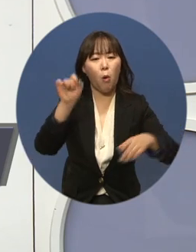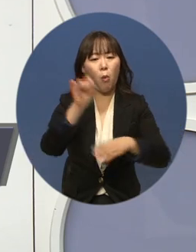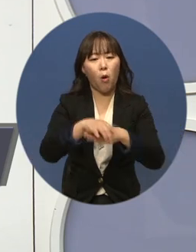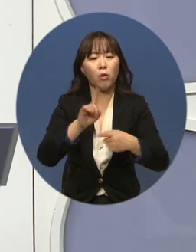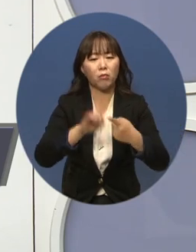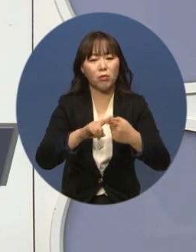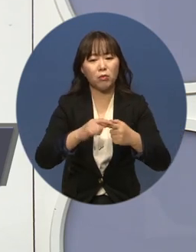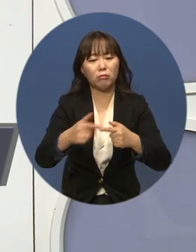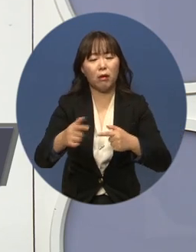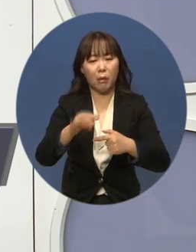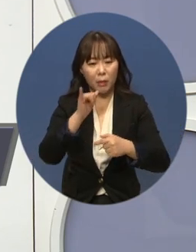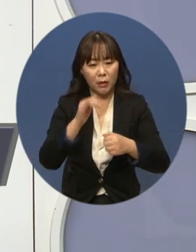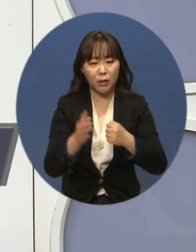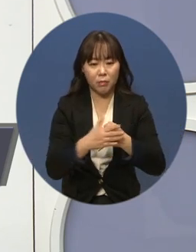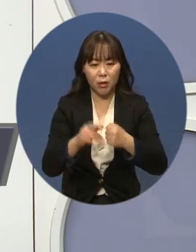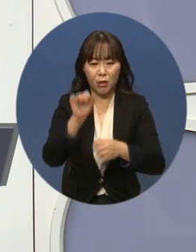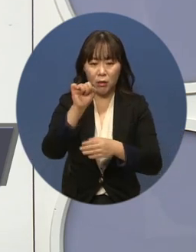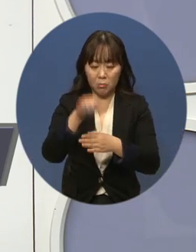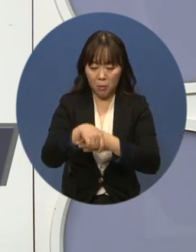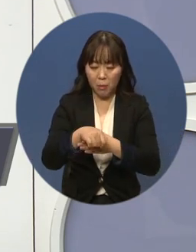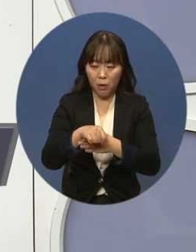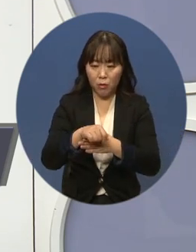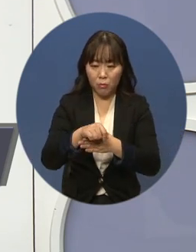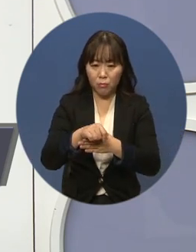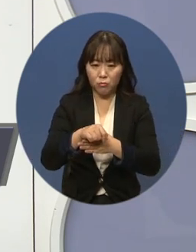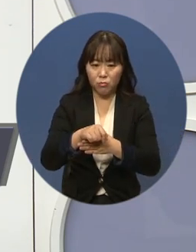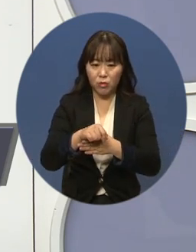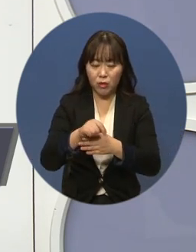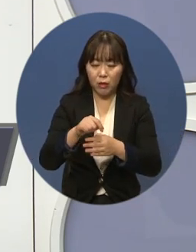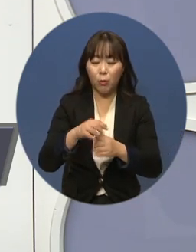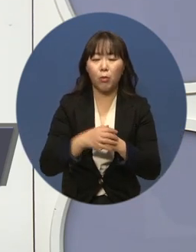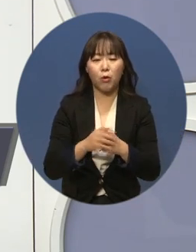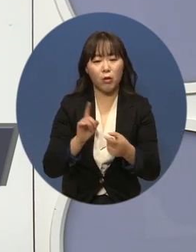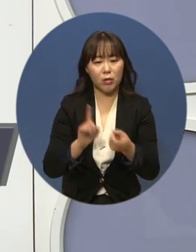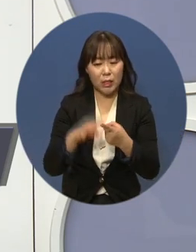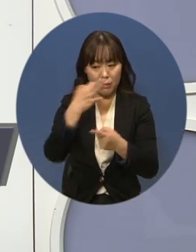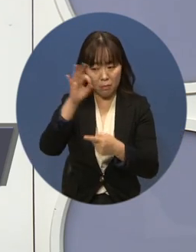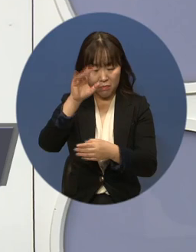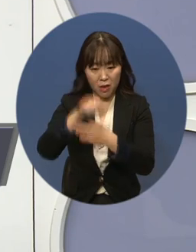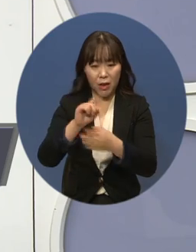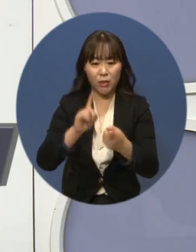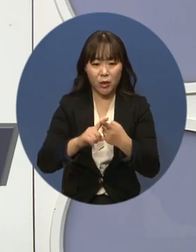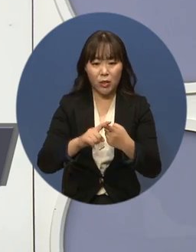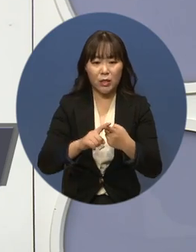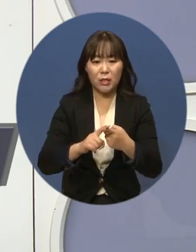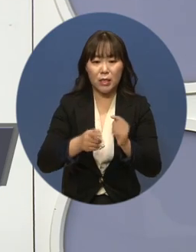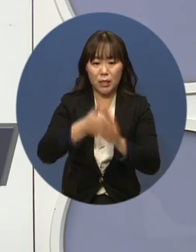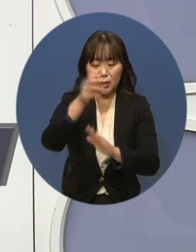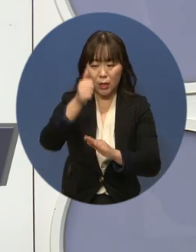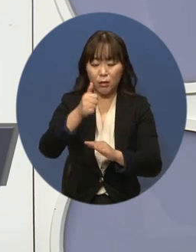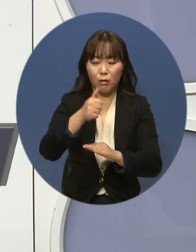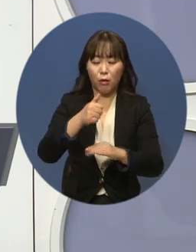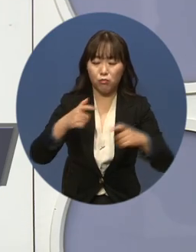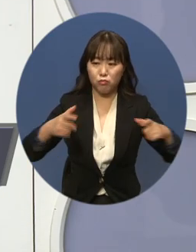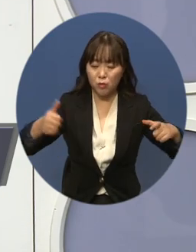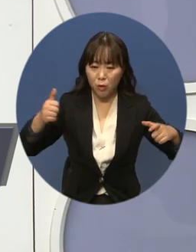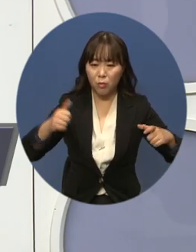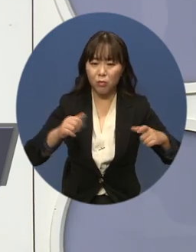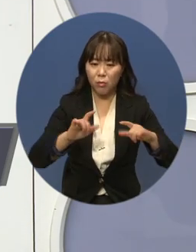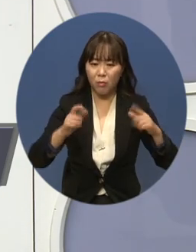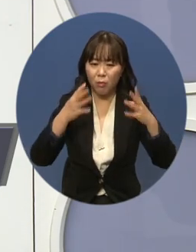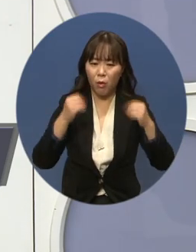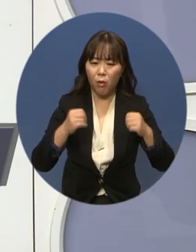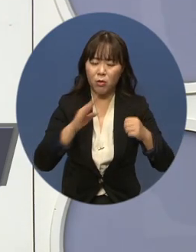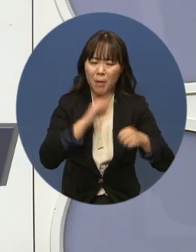크게 걸려 있잖아요. 예. 그래서 인허가를 인사권과 인허가권을 시장군수구청이 다 갖고 있기 때문에 어떻게 보면 막강한